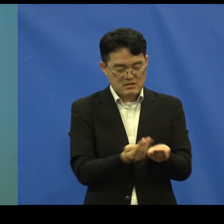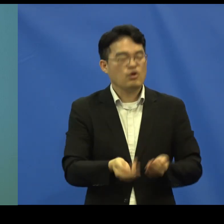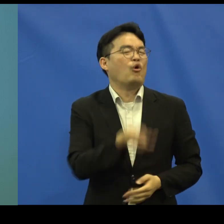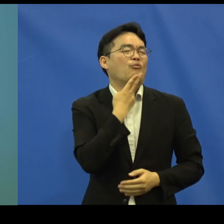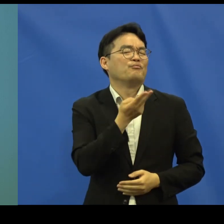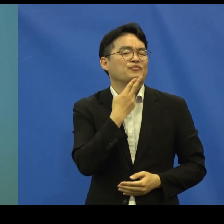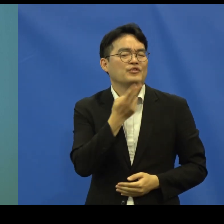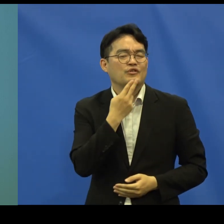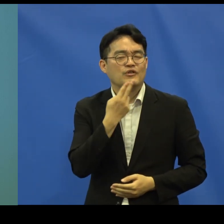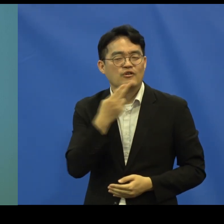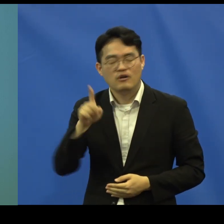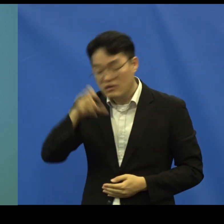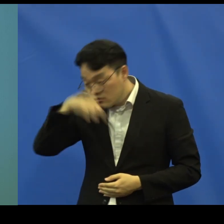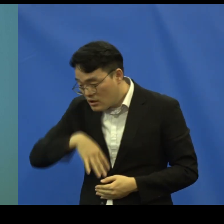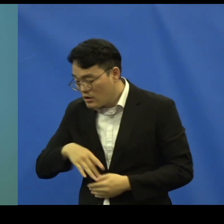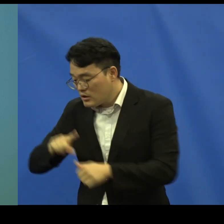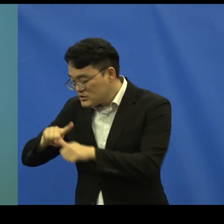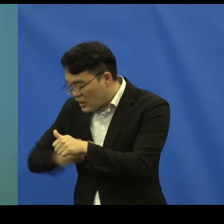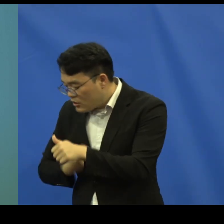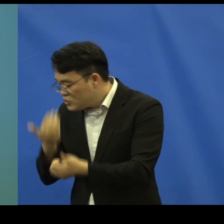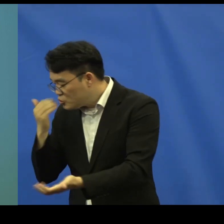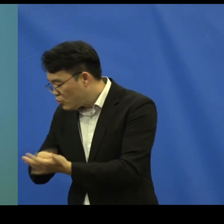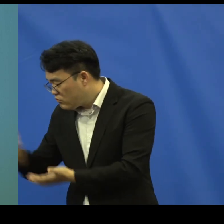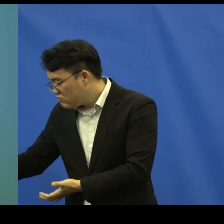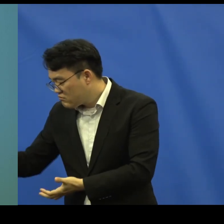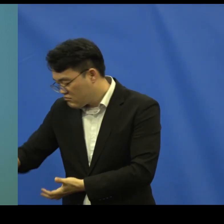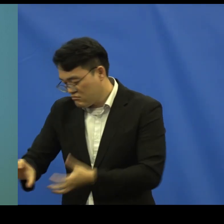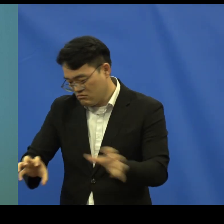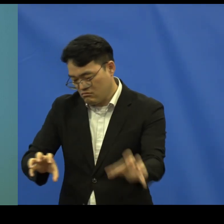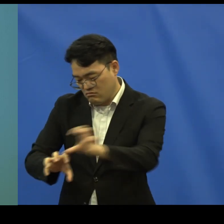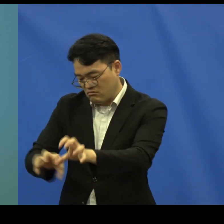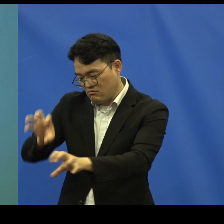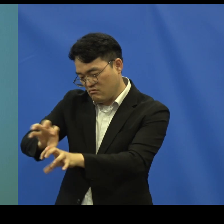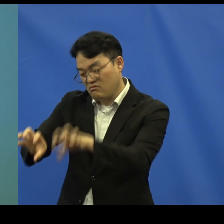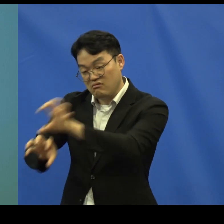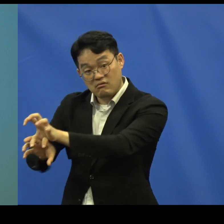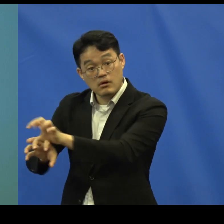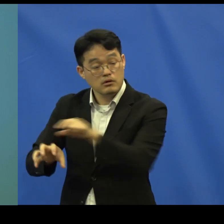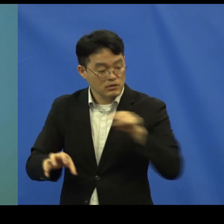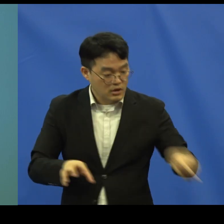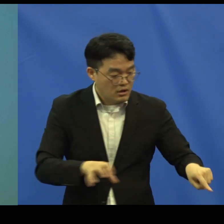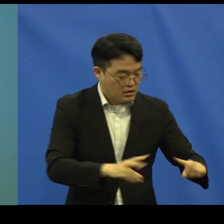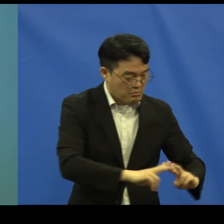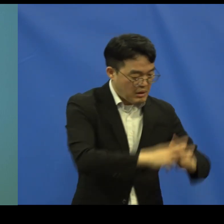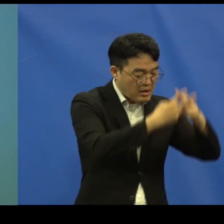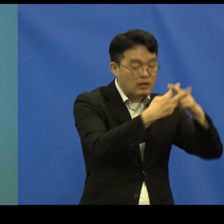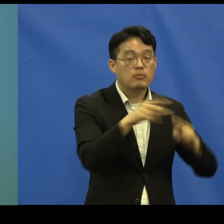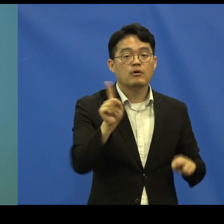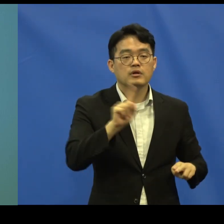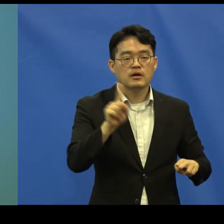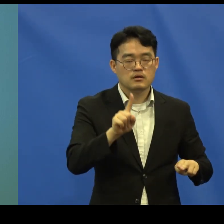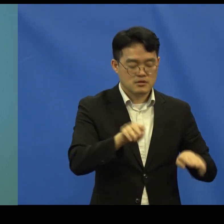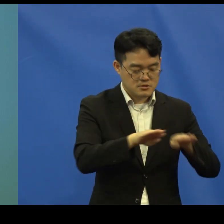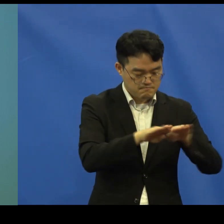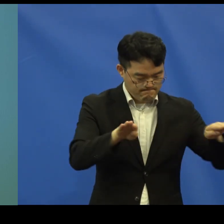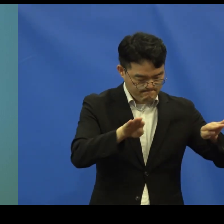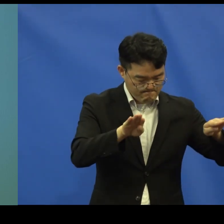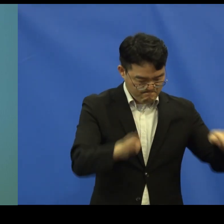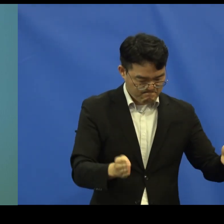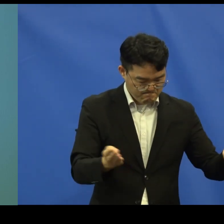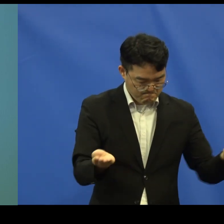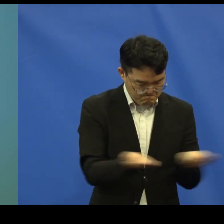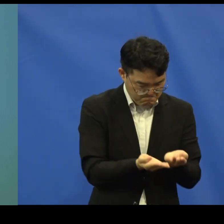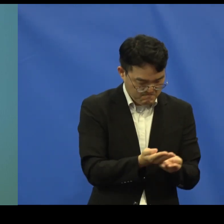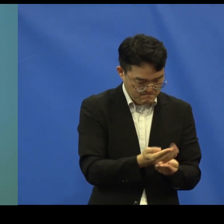사건은 정교하게 다듬은 돌입니다. 벽돌을 쌓는 거죠. 문명입니다, 문명. 인간의 문명으로,